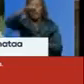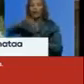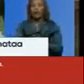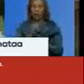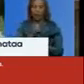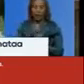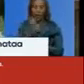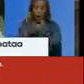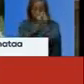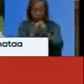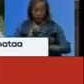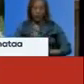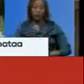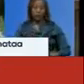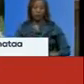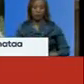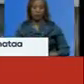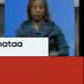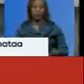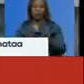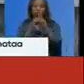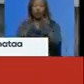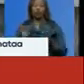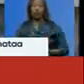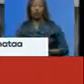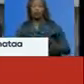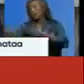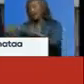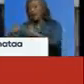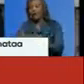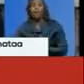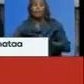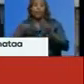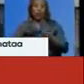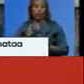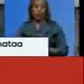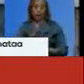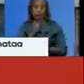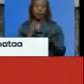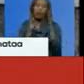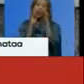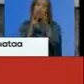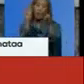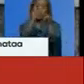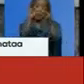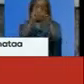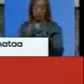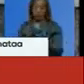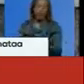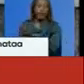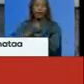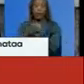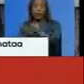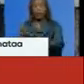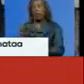ይገባል። አንድነታችን ልዩነቶቻችንን ያቀፈ፣ ብዝሃነታችንን በህብረ ብሔራዊነት ያደመቀ